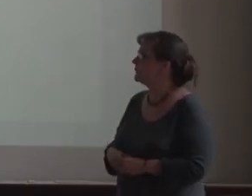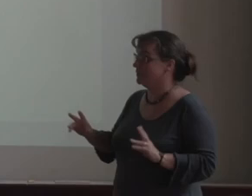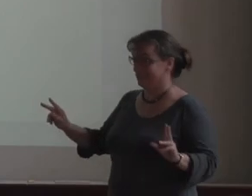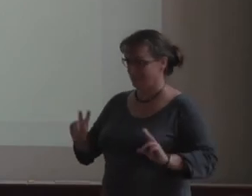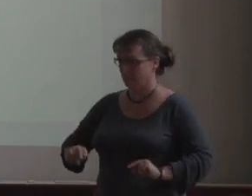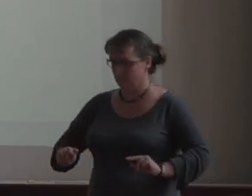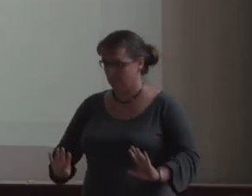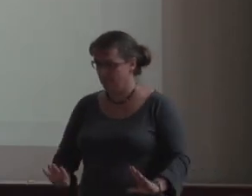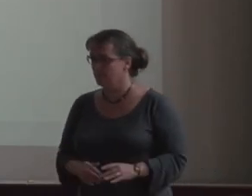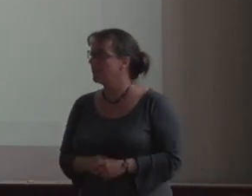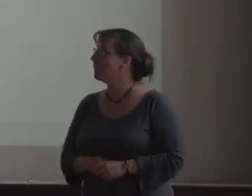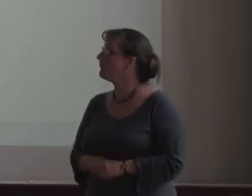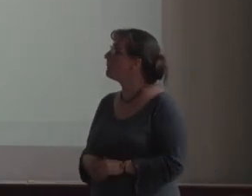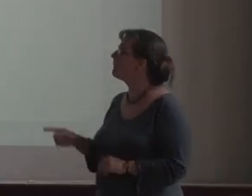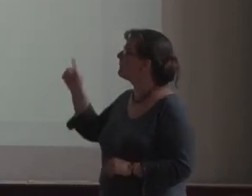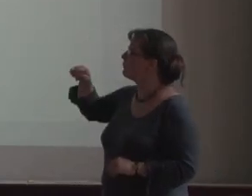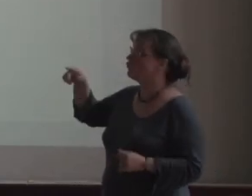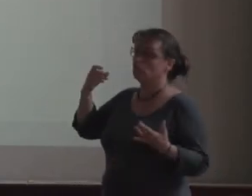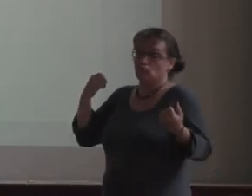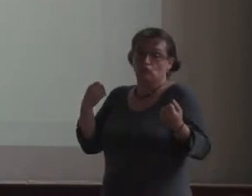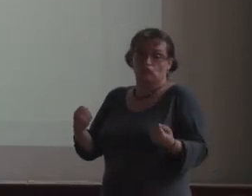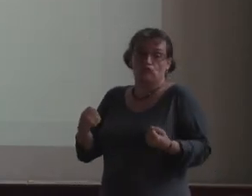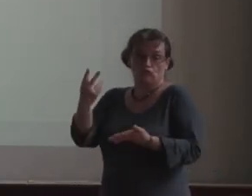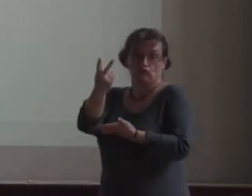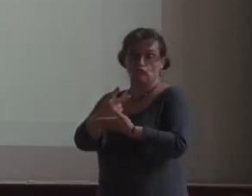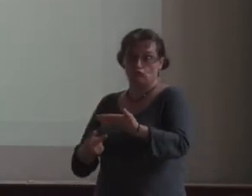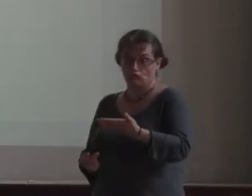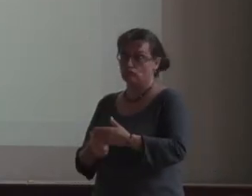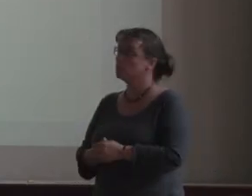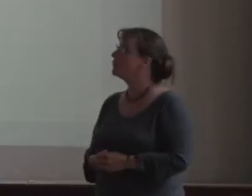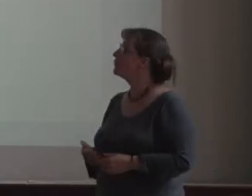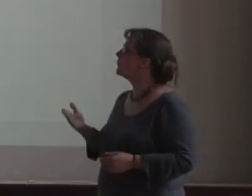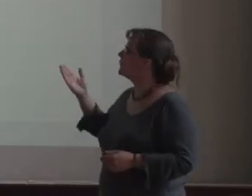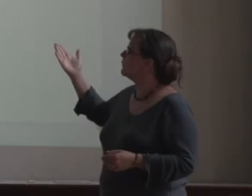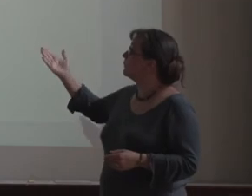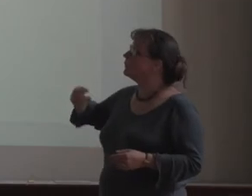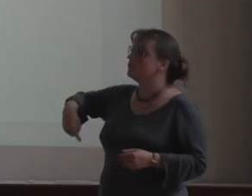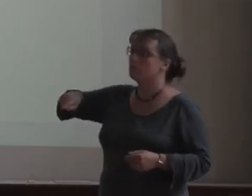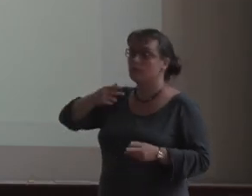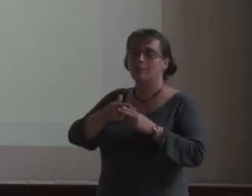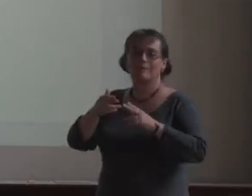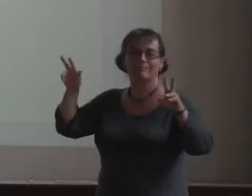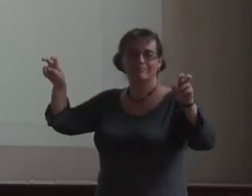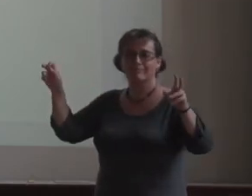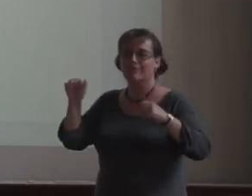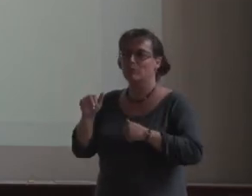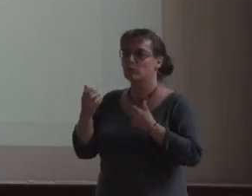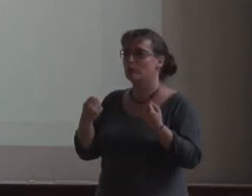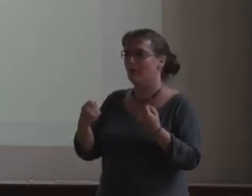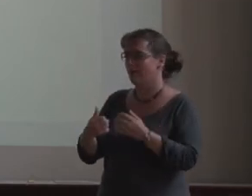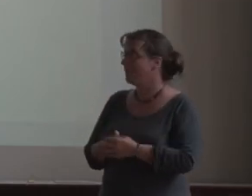Alors, donc ceci est un schéma de la Blue Car, donc la voiture qu'on utilise pour faire l'autopartage.